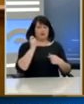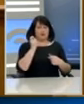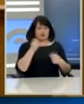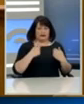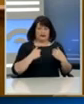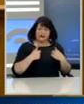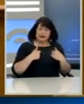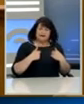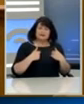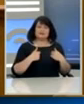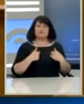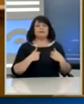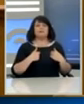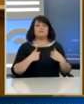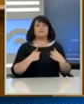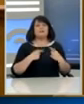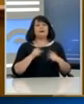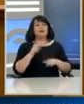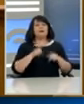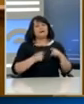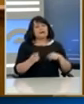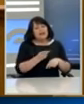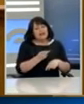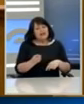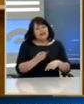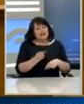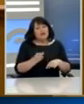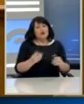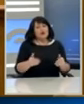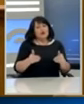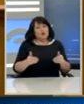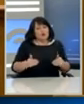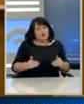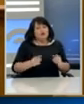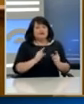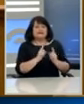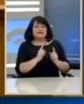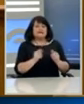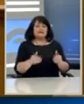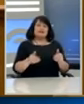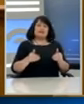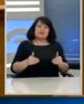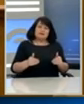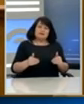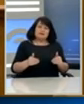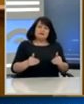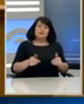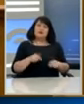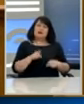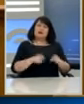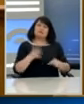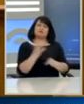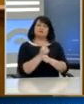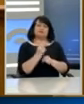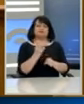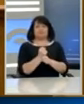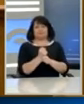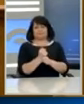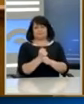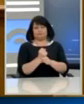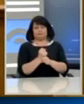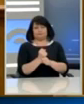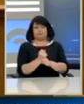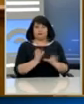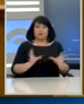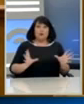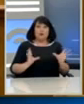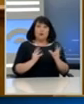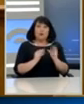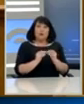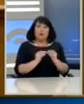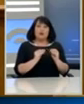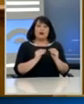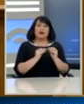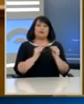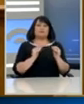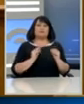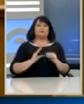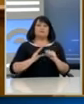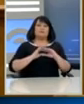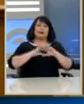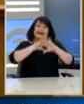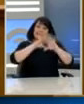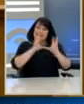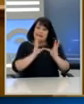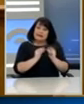αποτέλεσμα επιμέρους συμβιβασμών, υποχωρήσεων, αλλά και νικών. Είναι το αποτέλεσμα μιας συνολικής προσπάθειας που